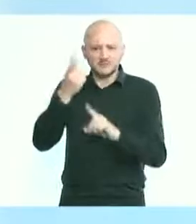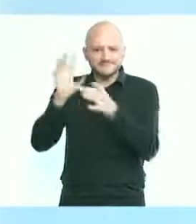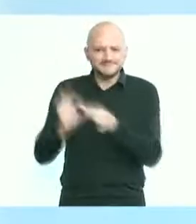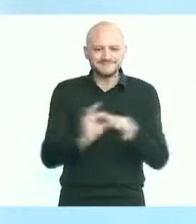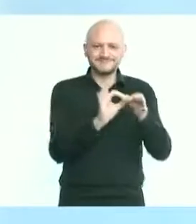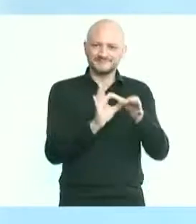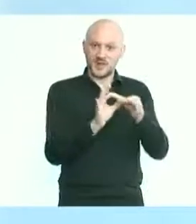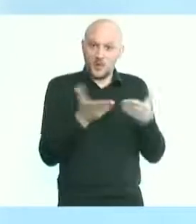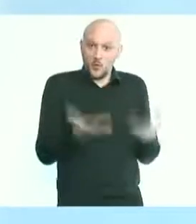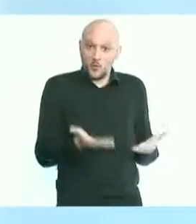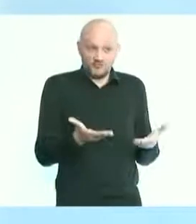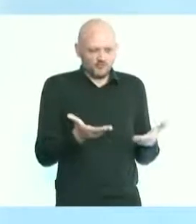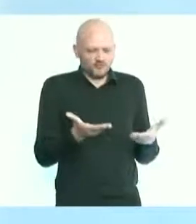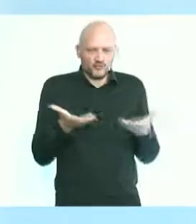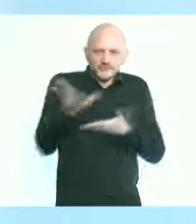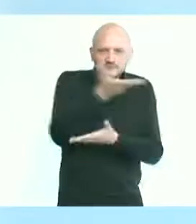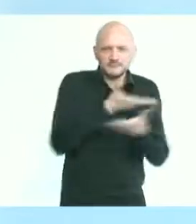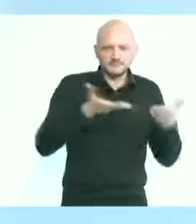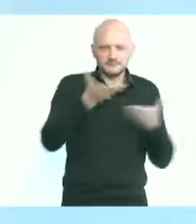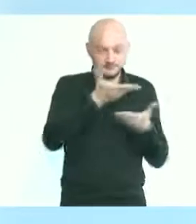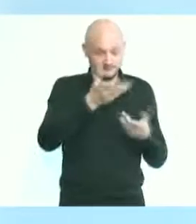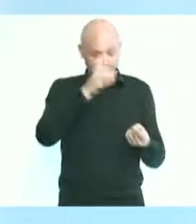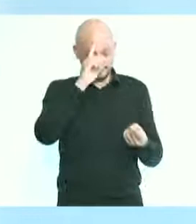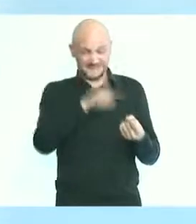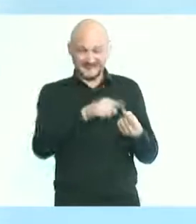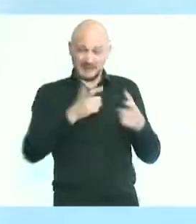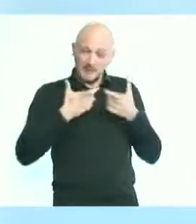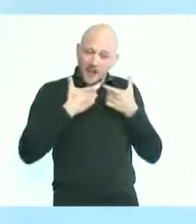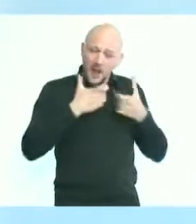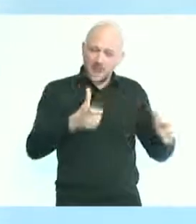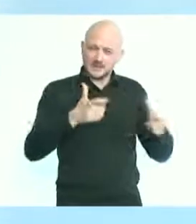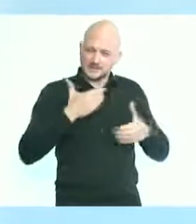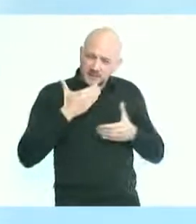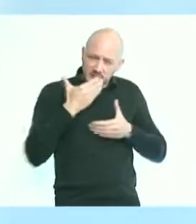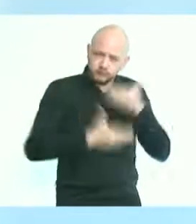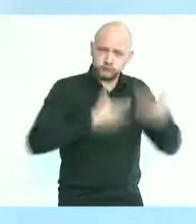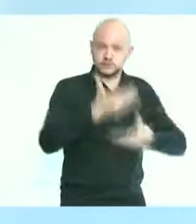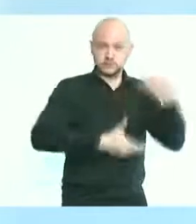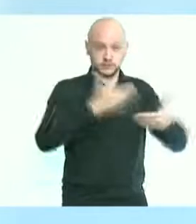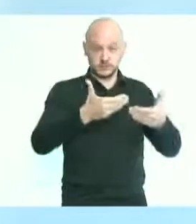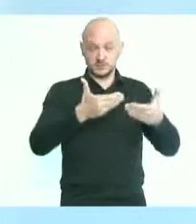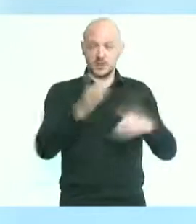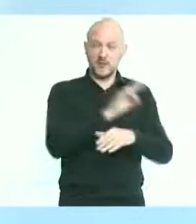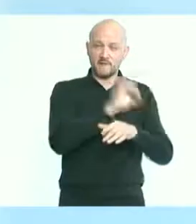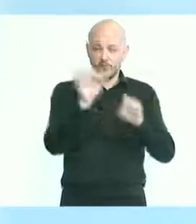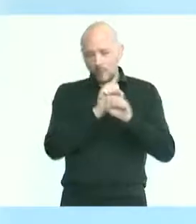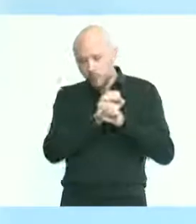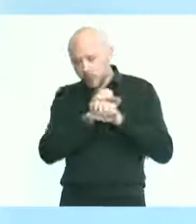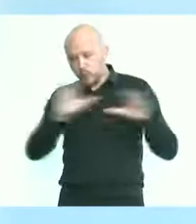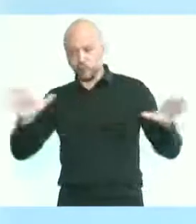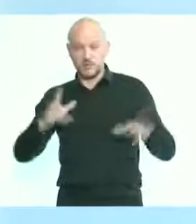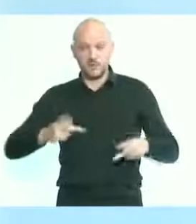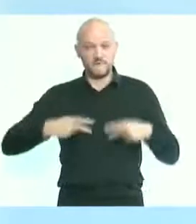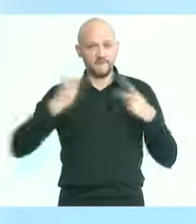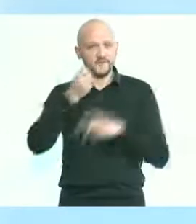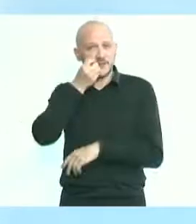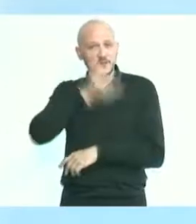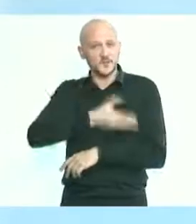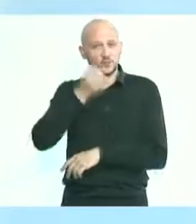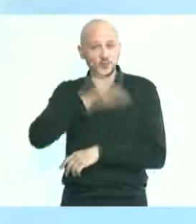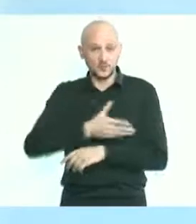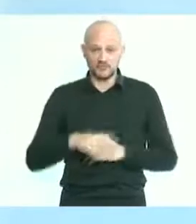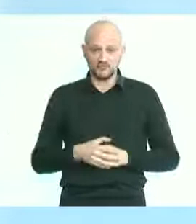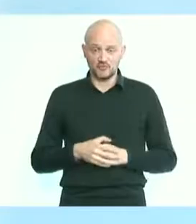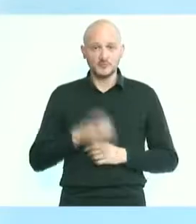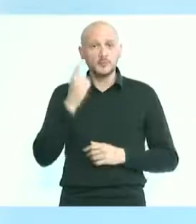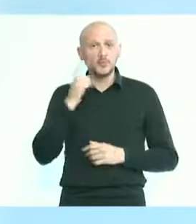sommes tous fixés de faire progresser l'accessibilité universelle dans notre quotidien, dans l'intérêt des personnes en situation